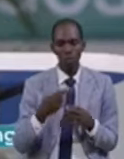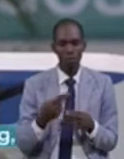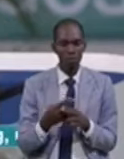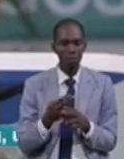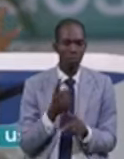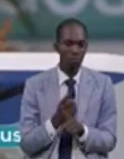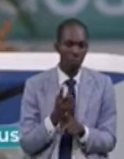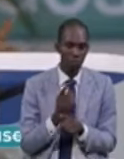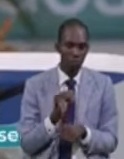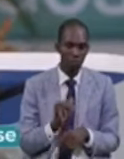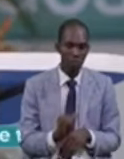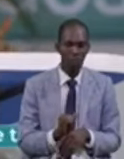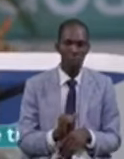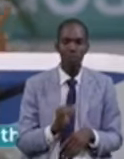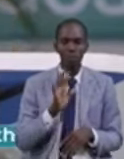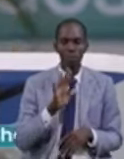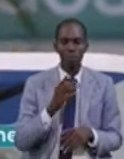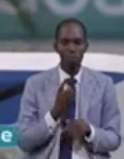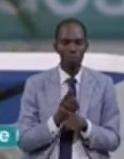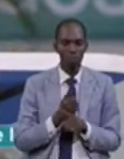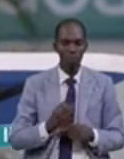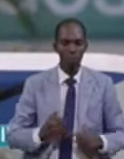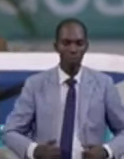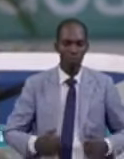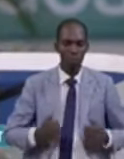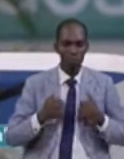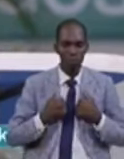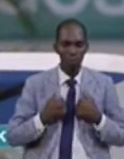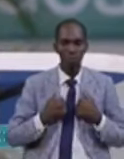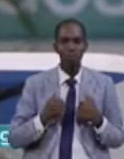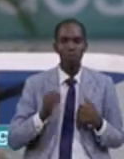votre adresse V numéro de